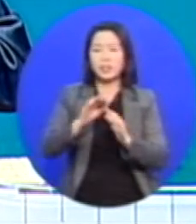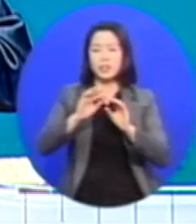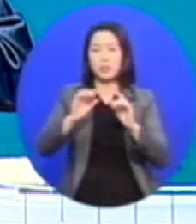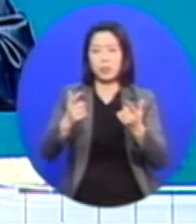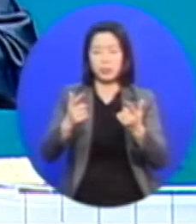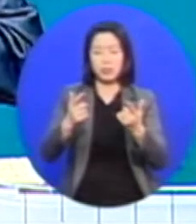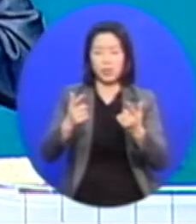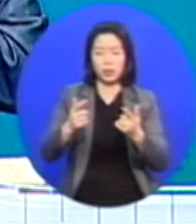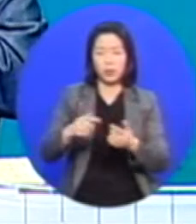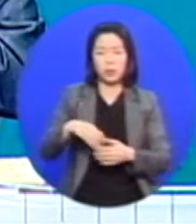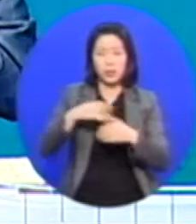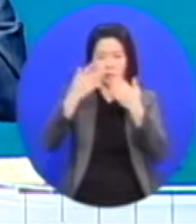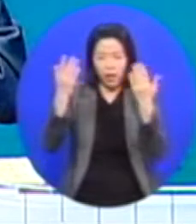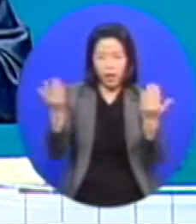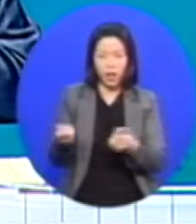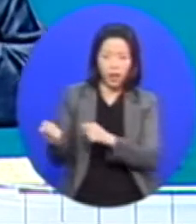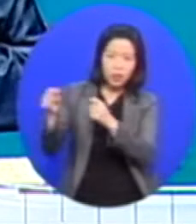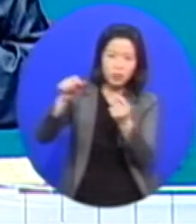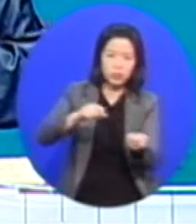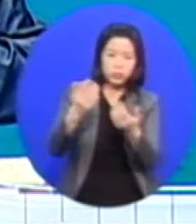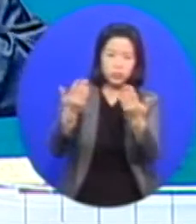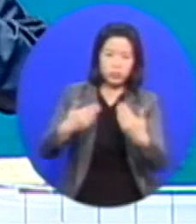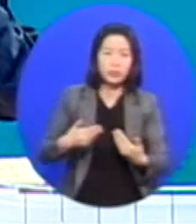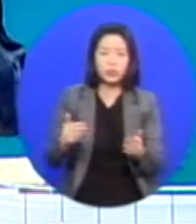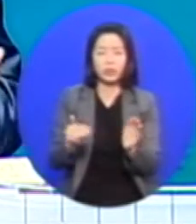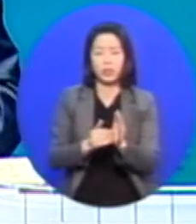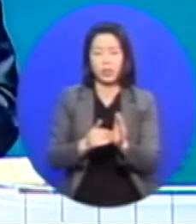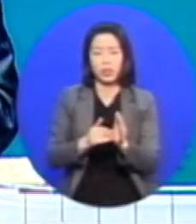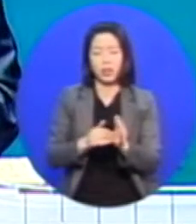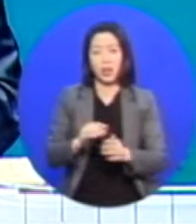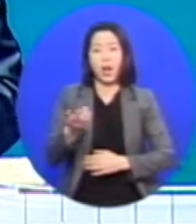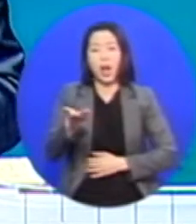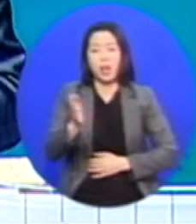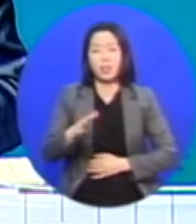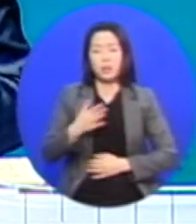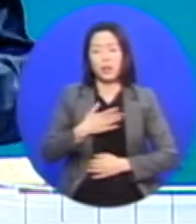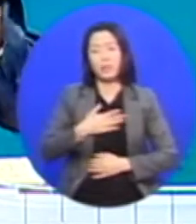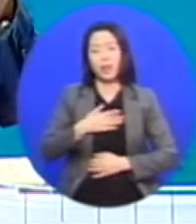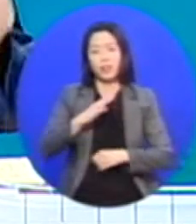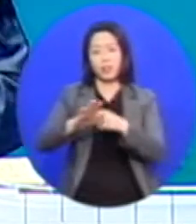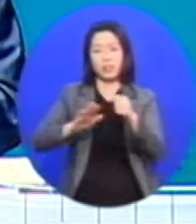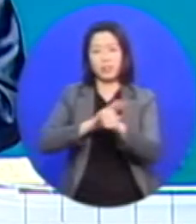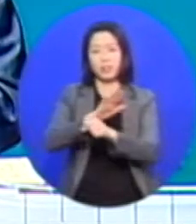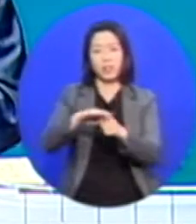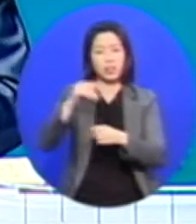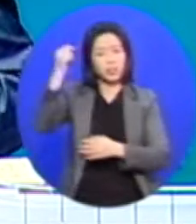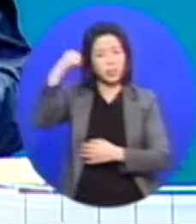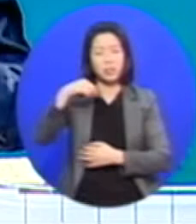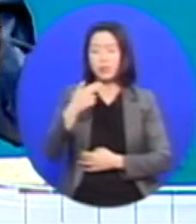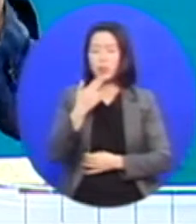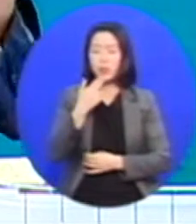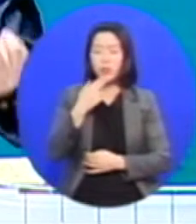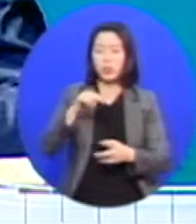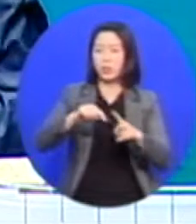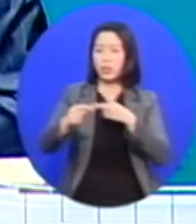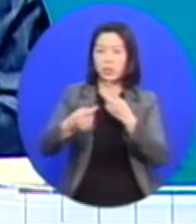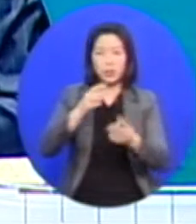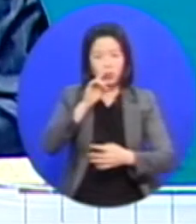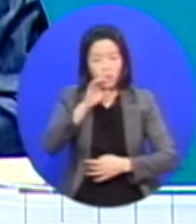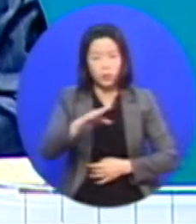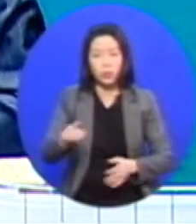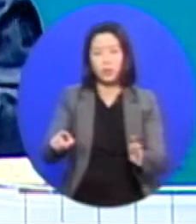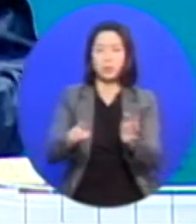주셔도 나는 전혀 하나님의 사랑이 느껴지지도 않는다 그러고 이해도 안 된다 그러고 믿어지지 도